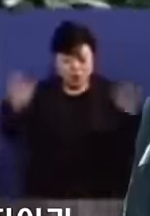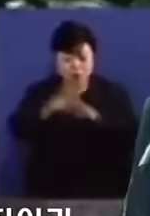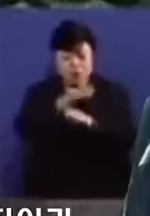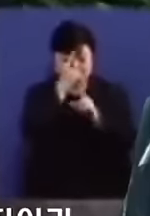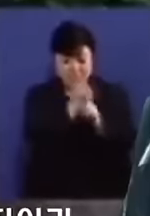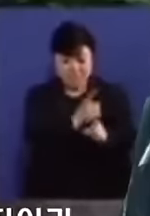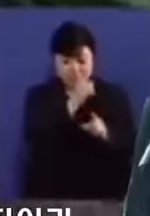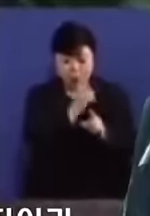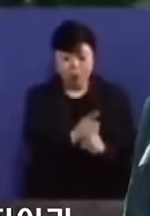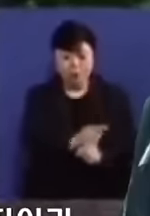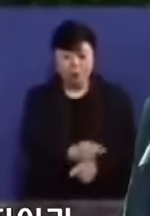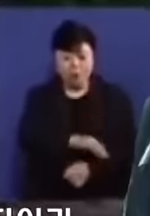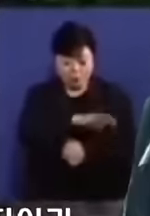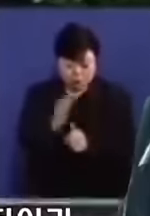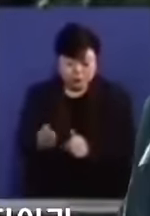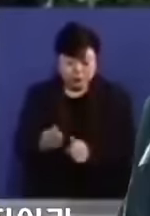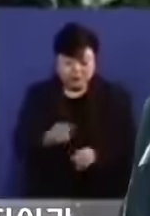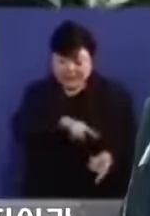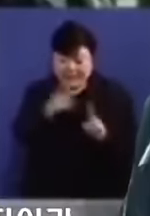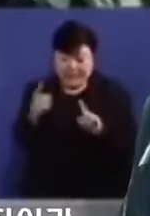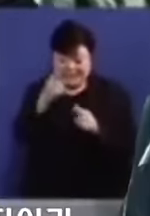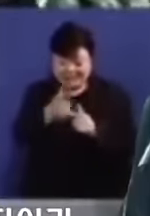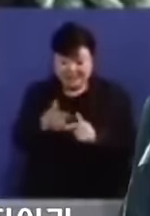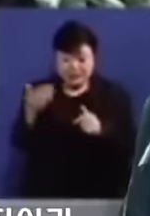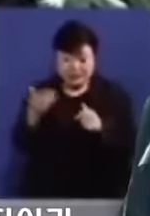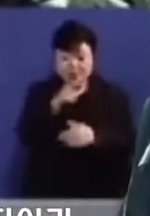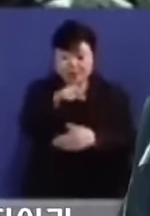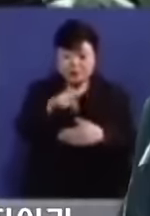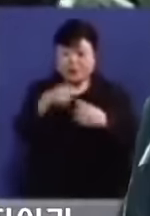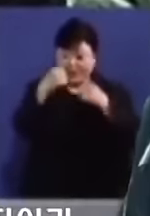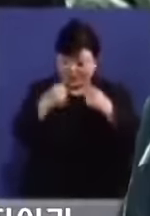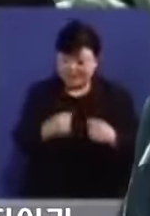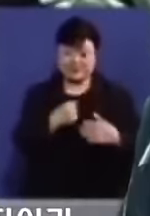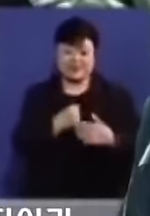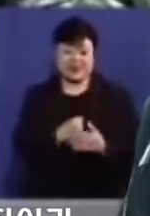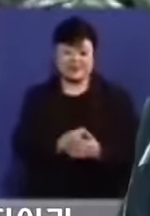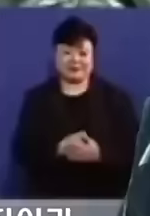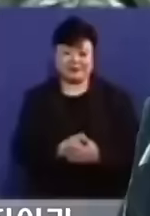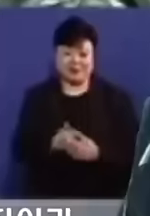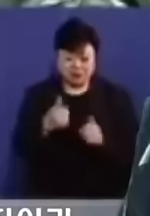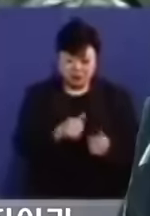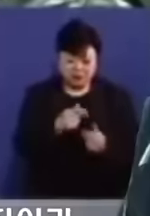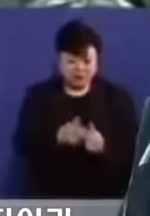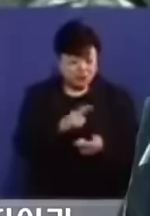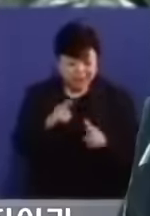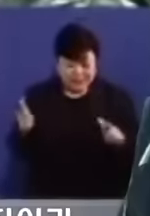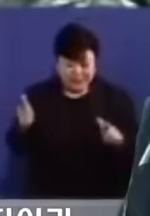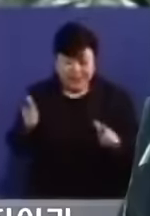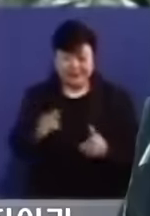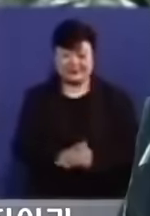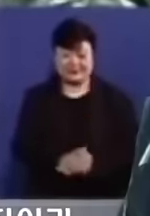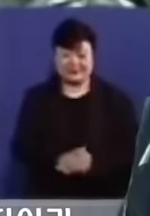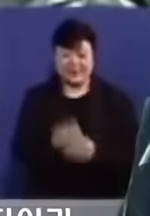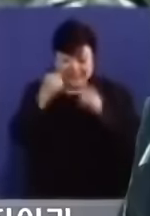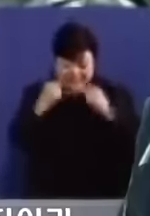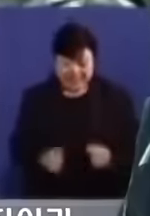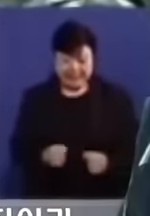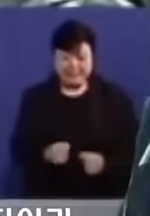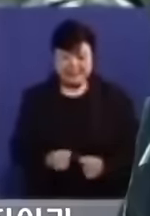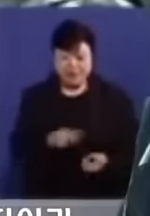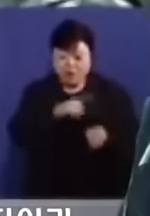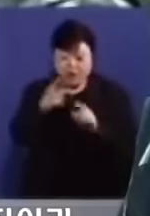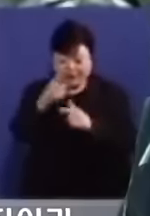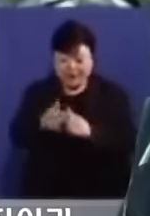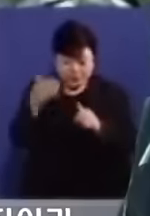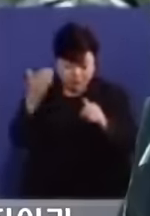바로 무덤에서 살아나신 예수님이 여러분 속에 계신 것입니다. 죽은 예수 아닙니다. 살아계신